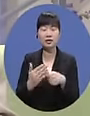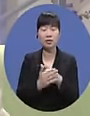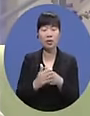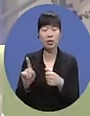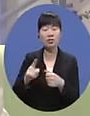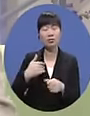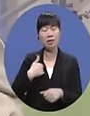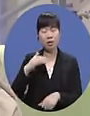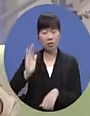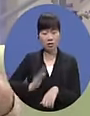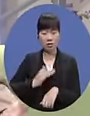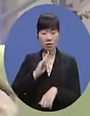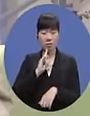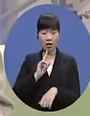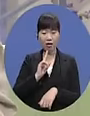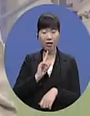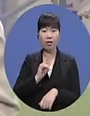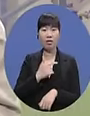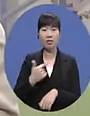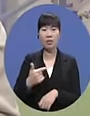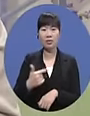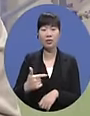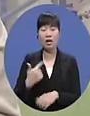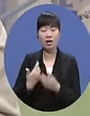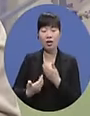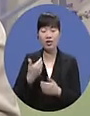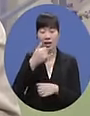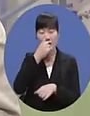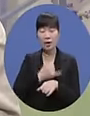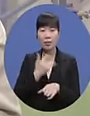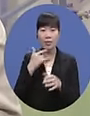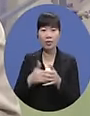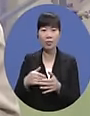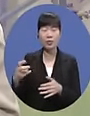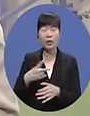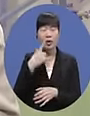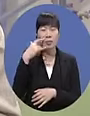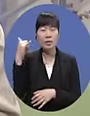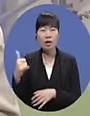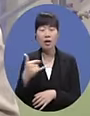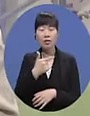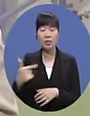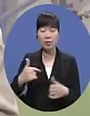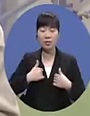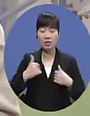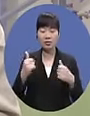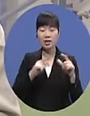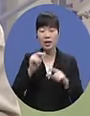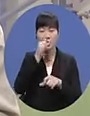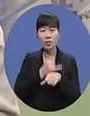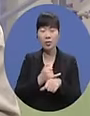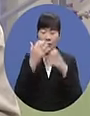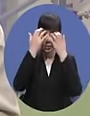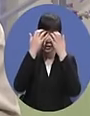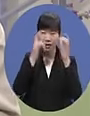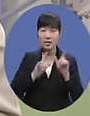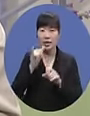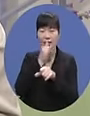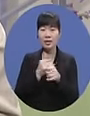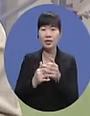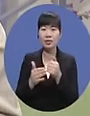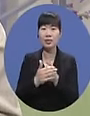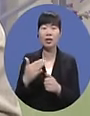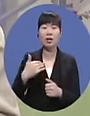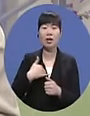그래서 뭔가 나 못해요. 이런 말을 하는 것이 너무나 어색하고 네. 또 부모가 너무 열심히 살고 고생해서 사니까